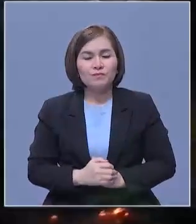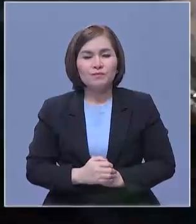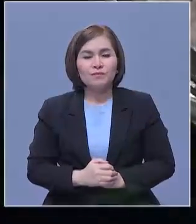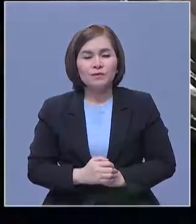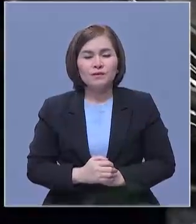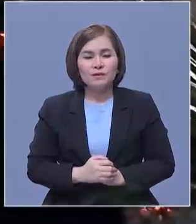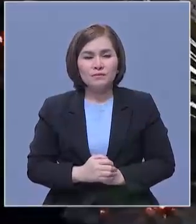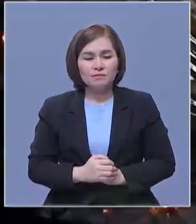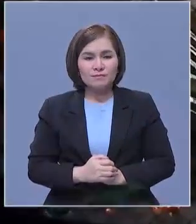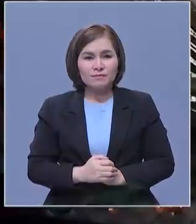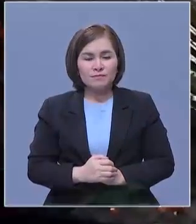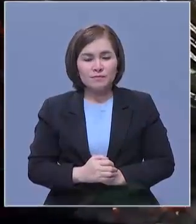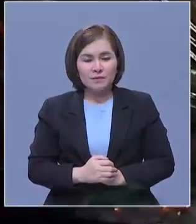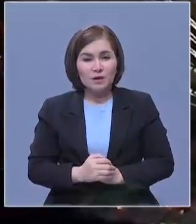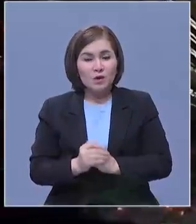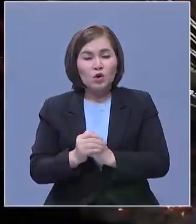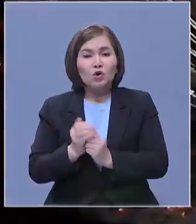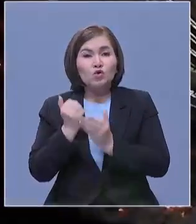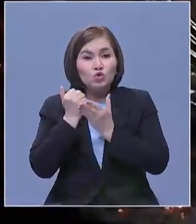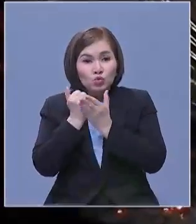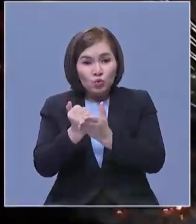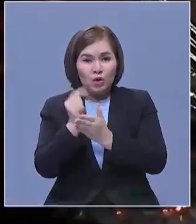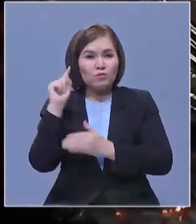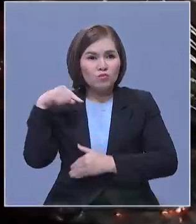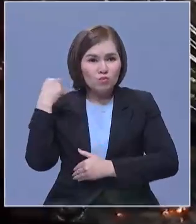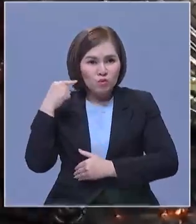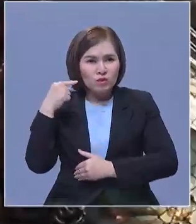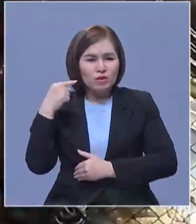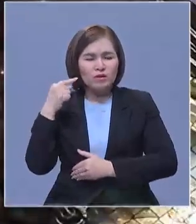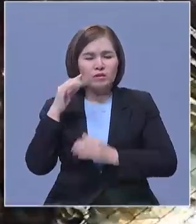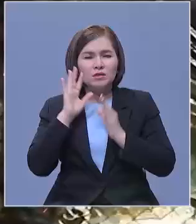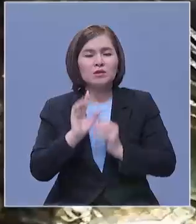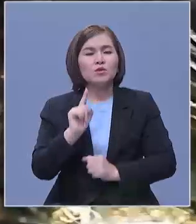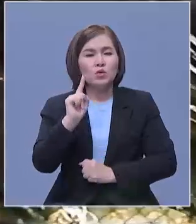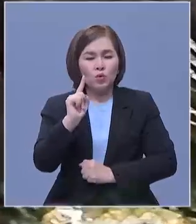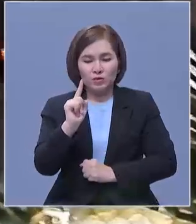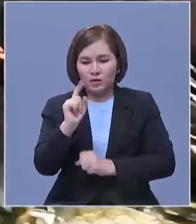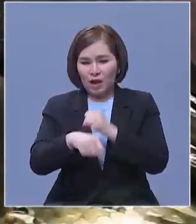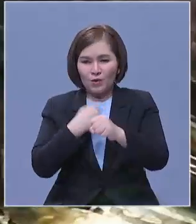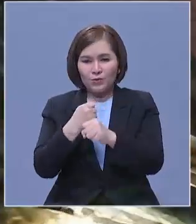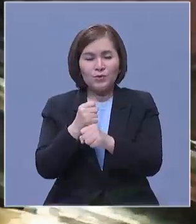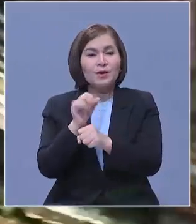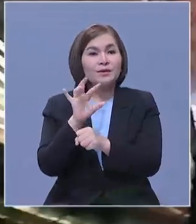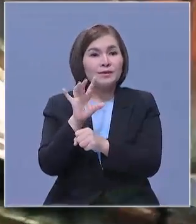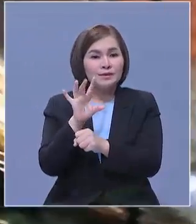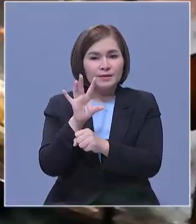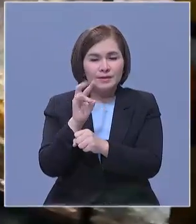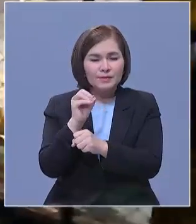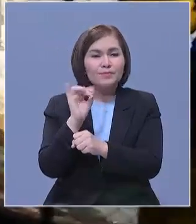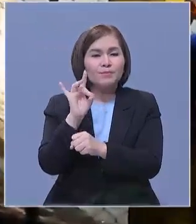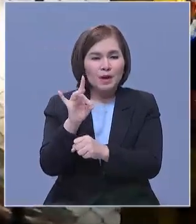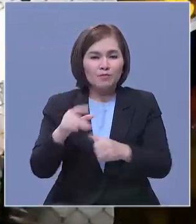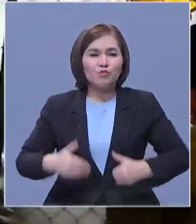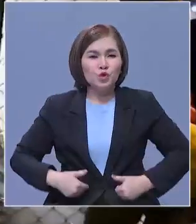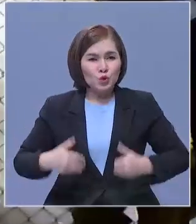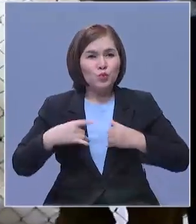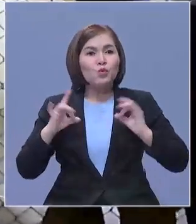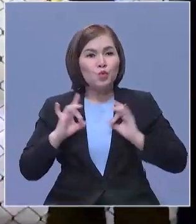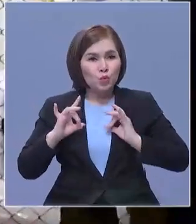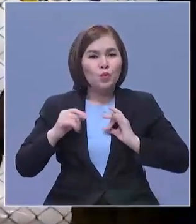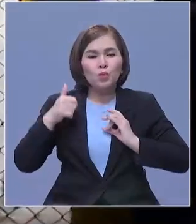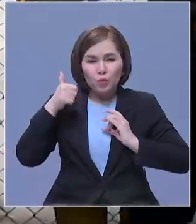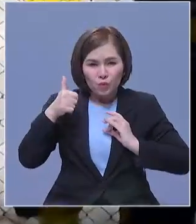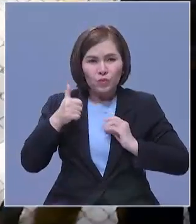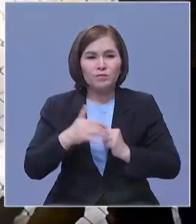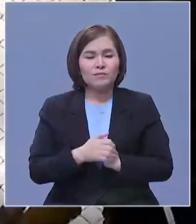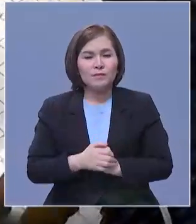ที่สามารถช่วยเหลือคุณยายพัชรีภูมิมาจันหรือคุณยายปุ่นอายุ78ปีออกมาจากบ้านได้อย่างปลอดภัย